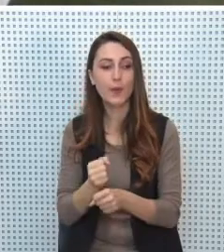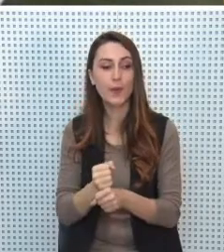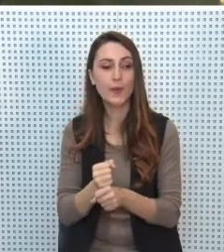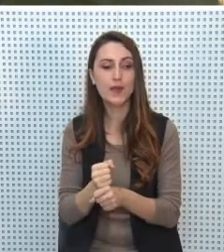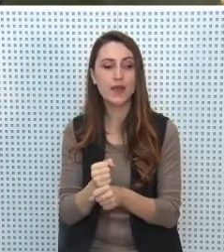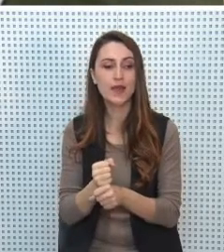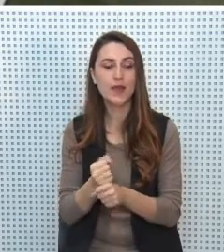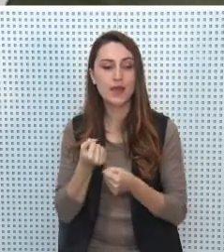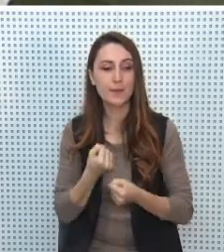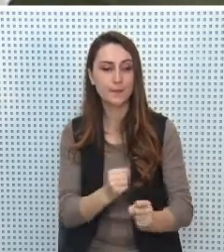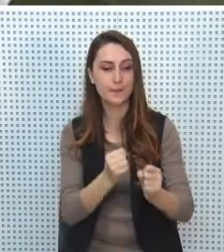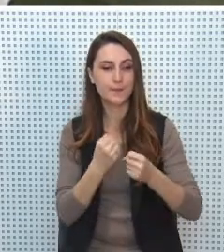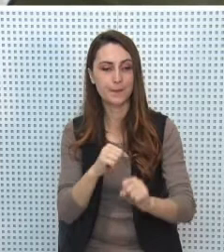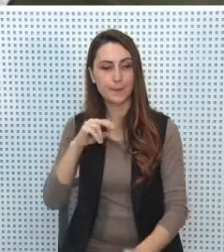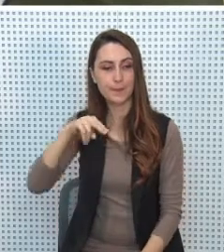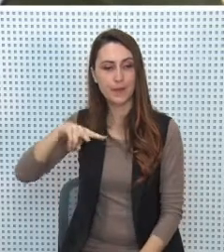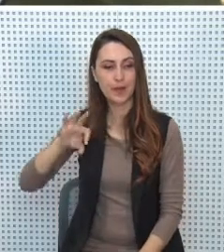папа-тата. Плотник.